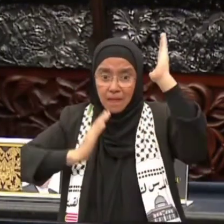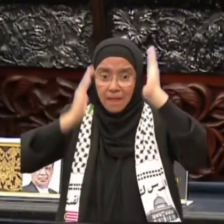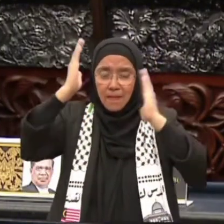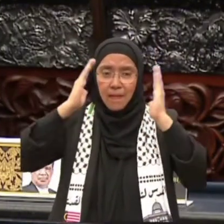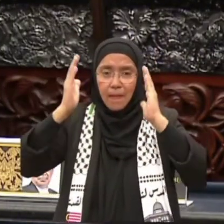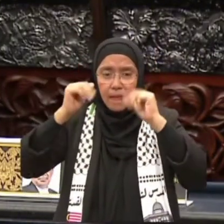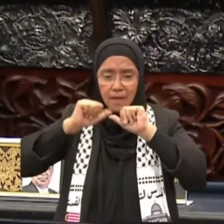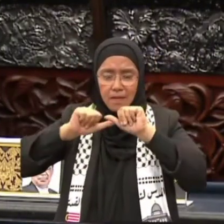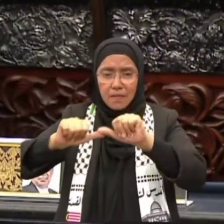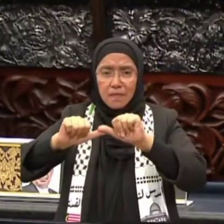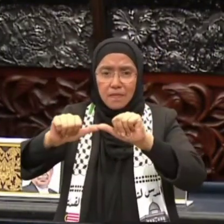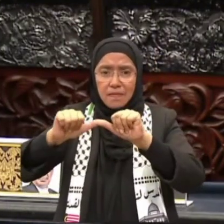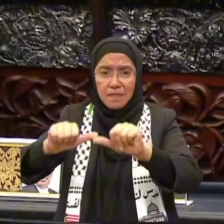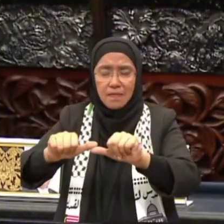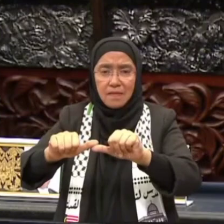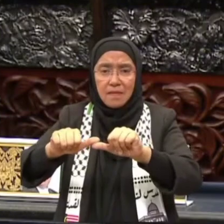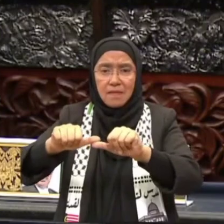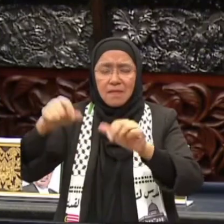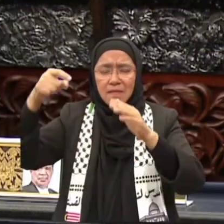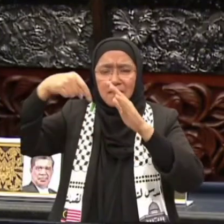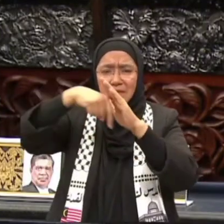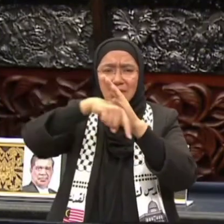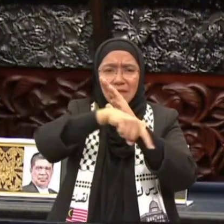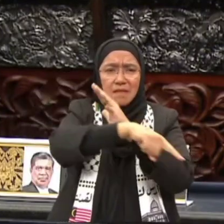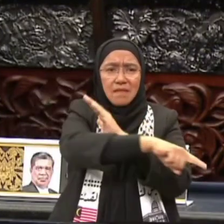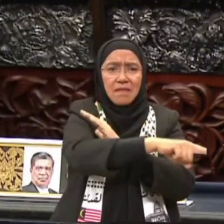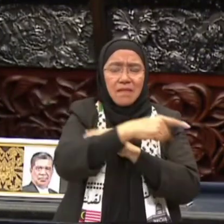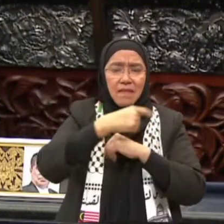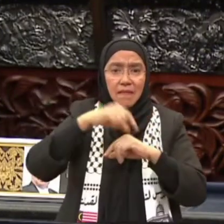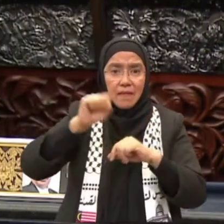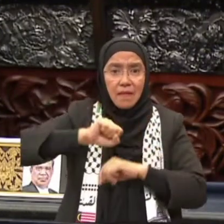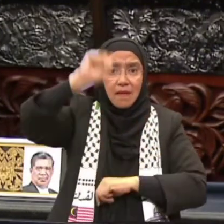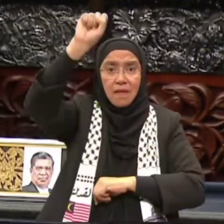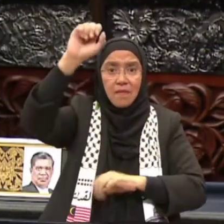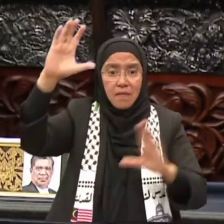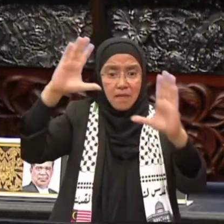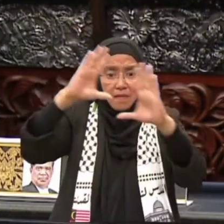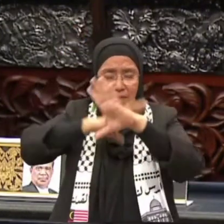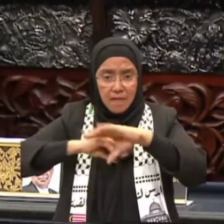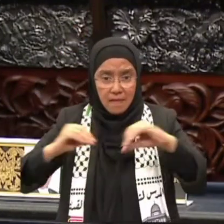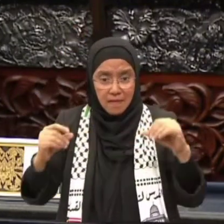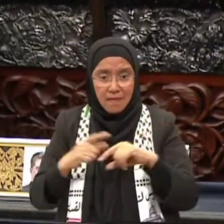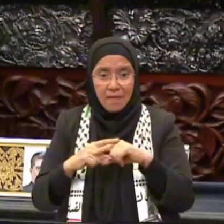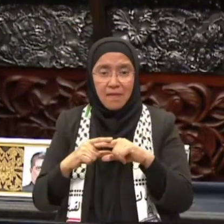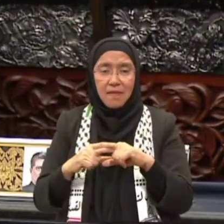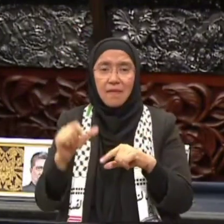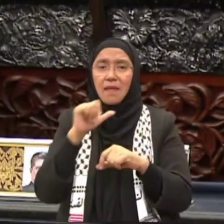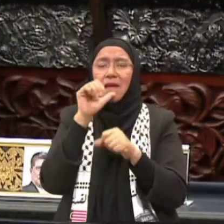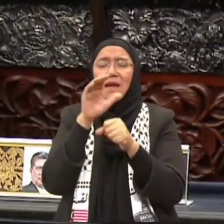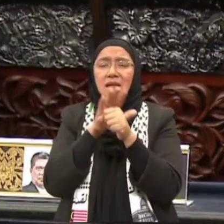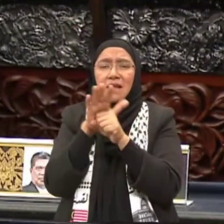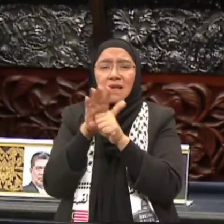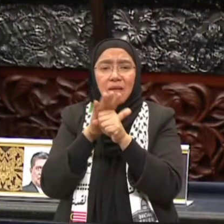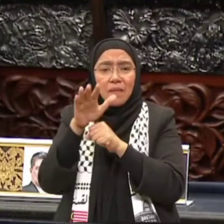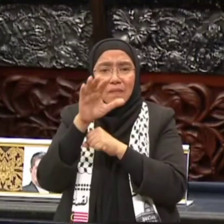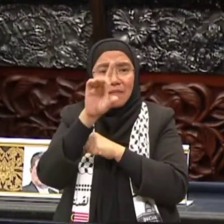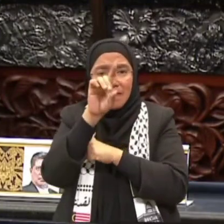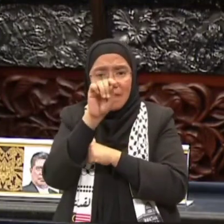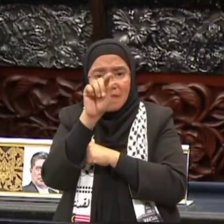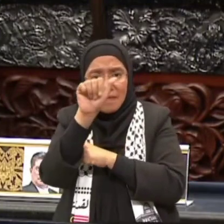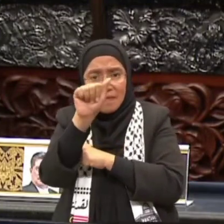kawasan pedalaman Sabah dan Sarawak yang tidak ada data ataupun tidak lengkap data selain daripada